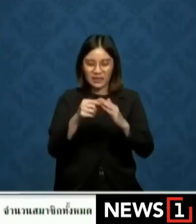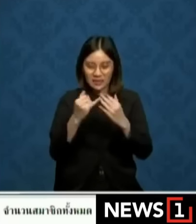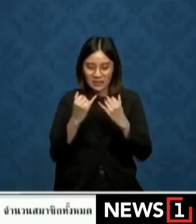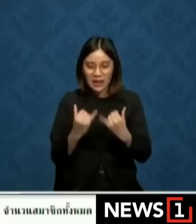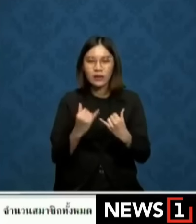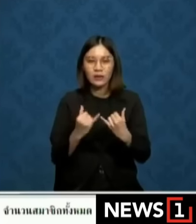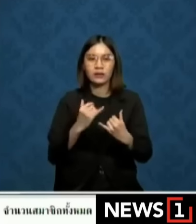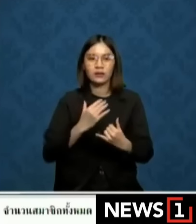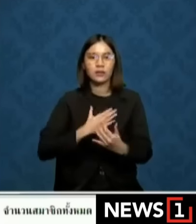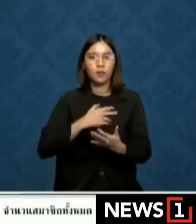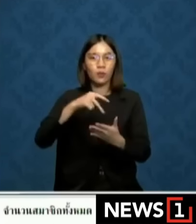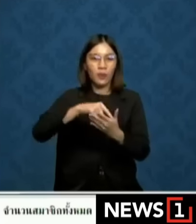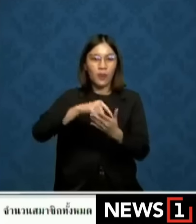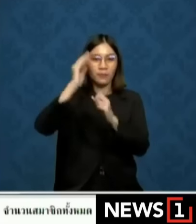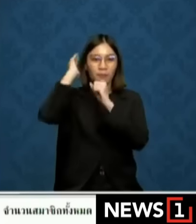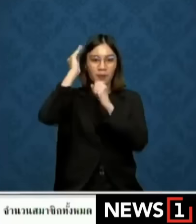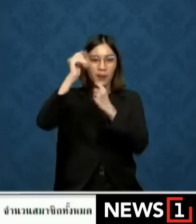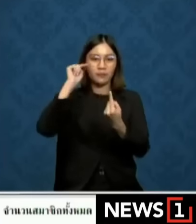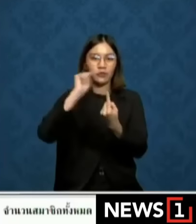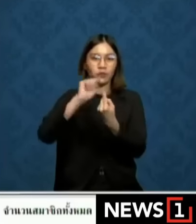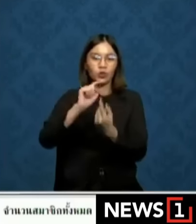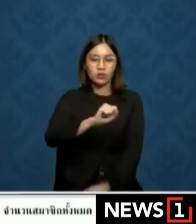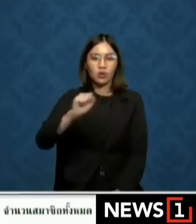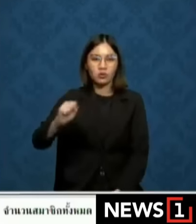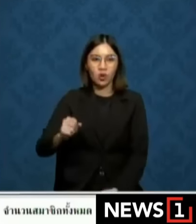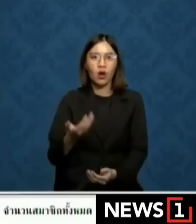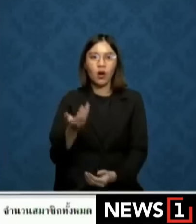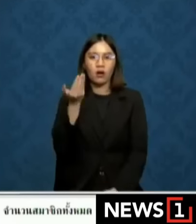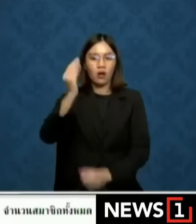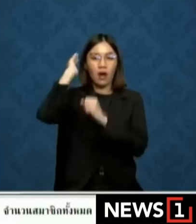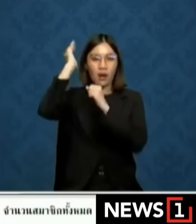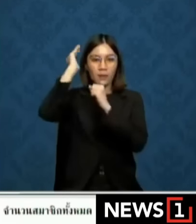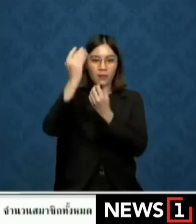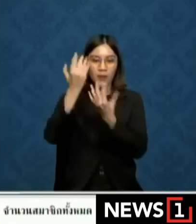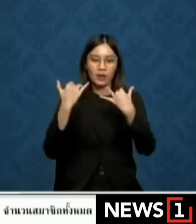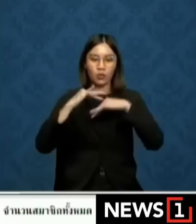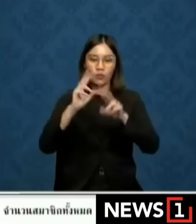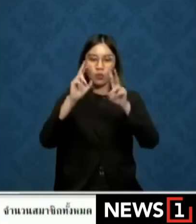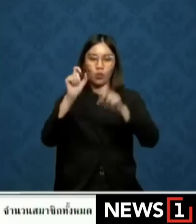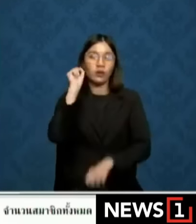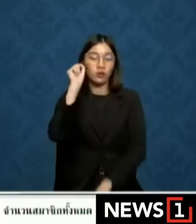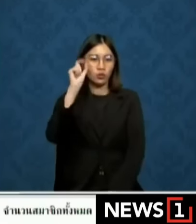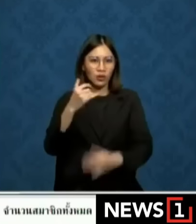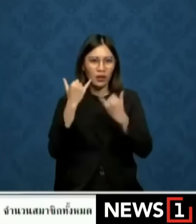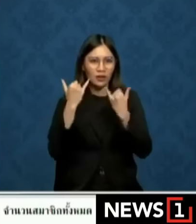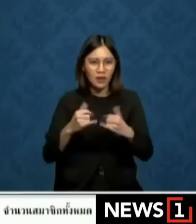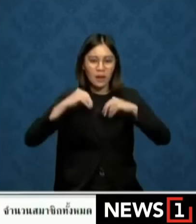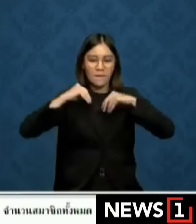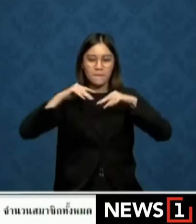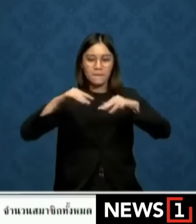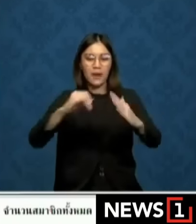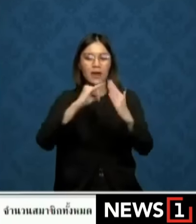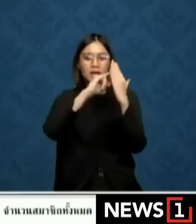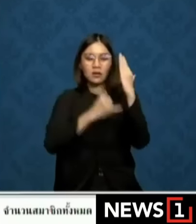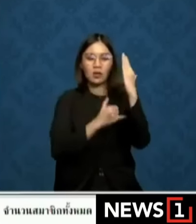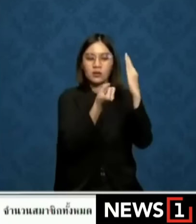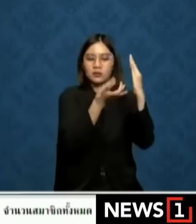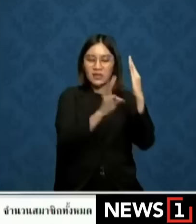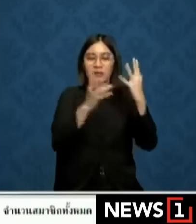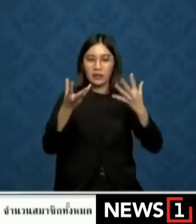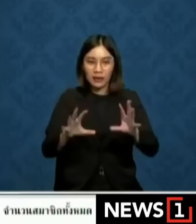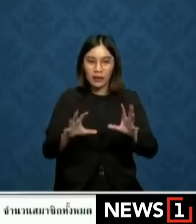รอ มันมีรุ่นนึงรุ่นพิเศษแพลนเบบ28บาท อ๋อเหรอ ใช่ๆ ไม่ได้กินหมอไม่ให้กินแป้งนาน